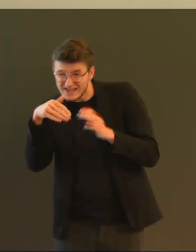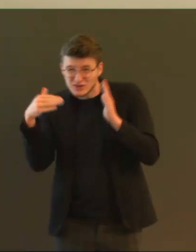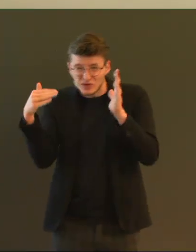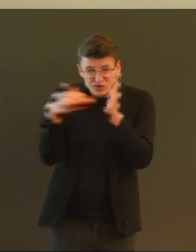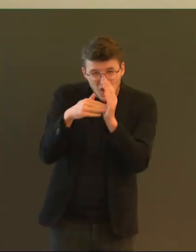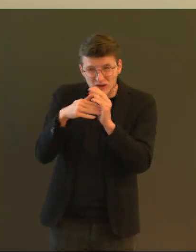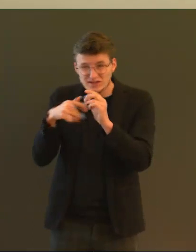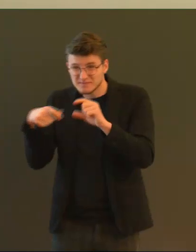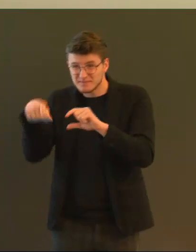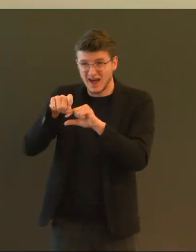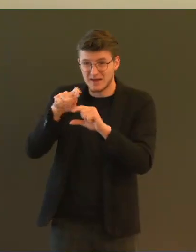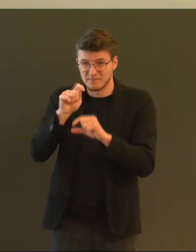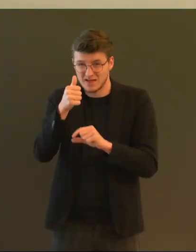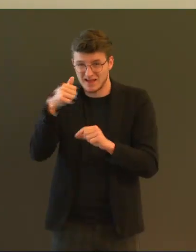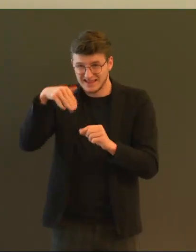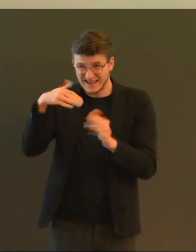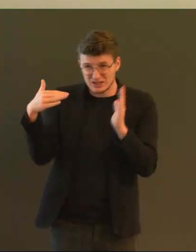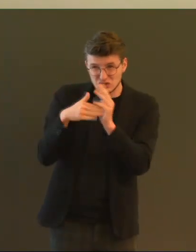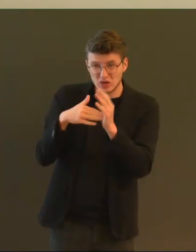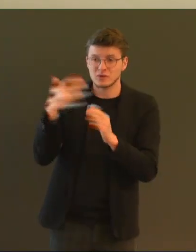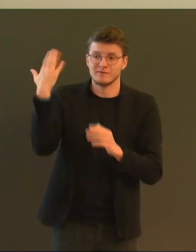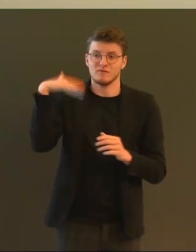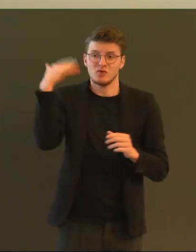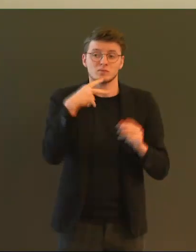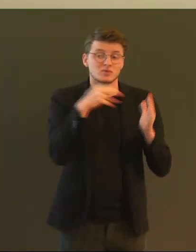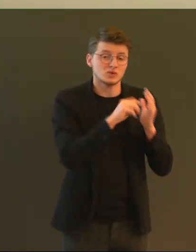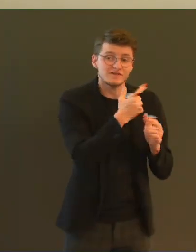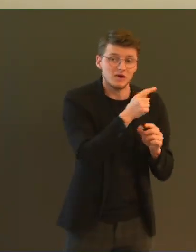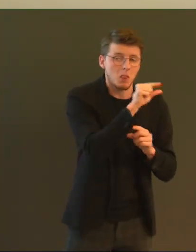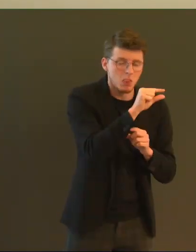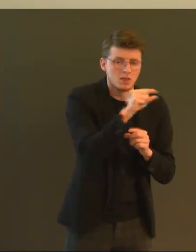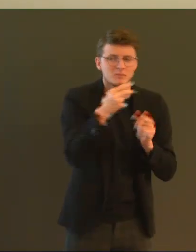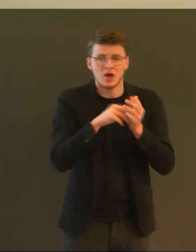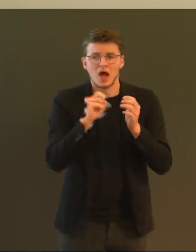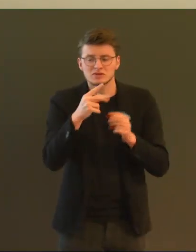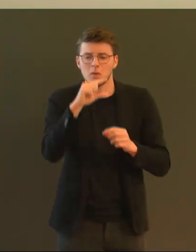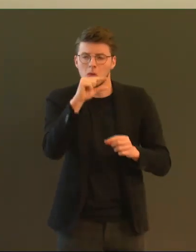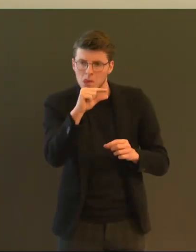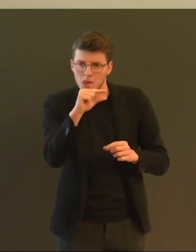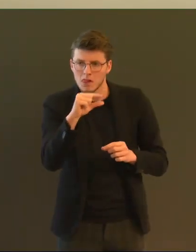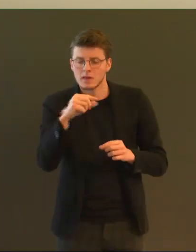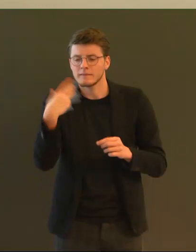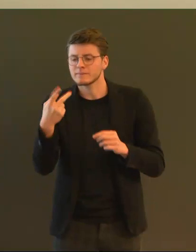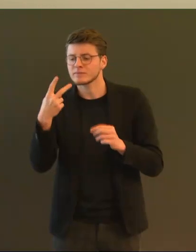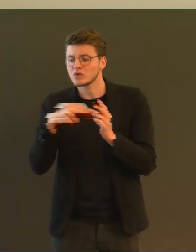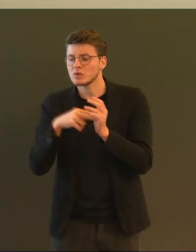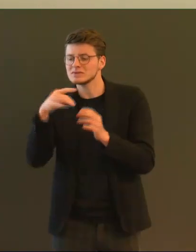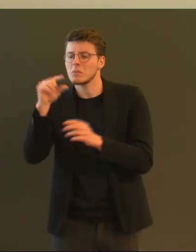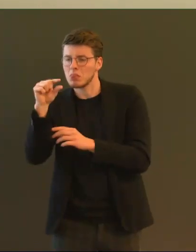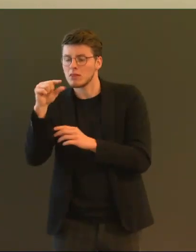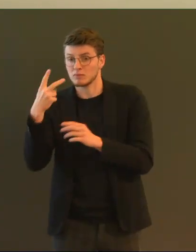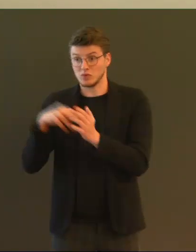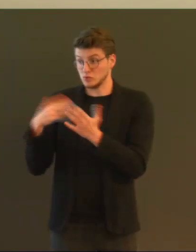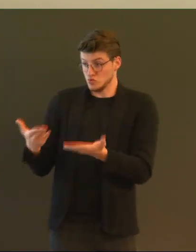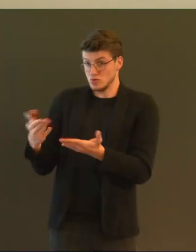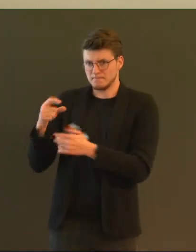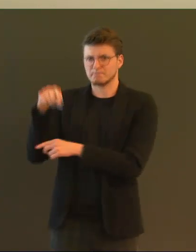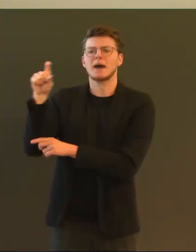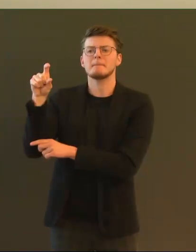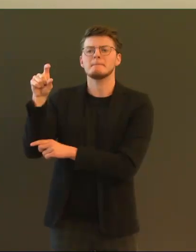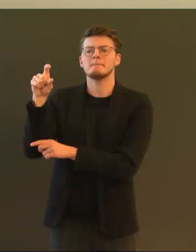dan de oversterfte die we in het verleden ooit hebben kunnen meten tijdens vorige griepseizoenen. Een van de